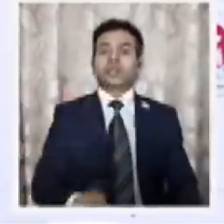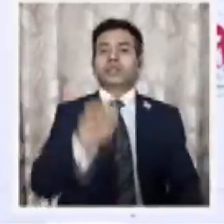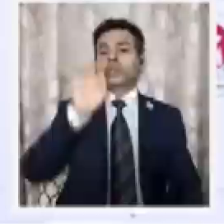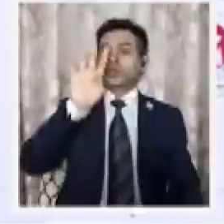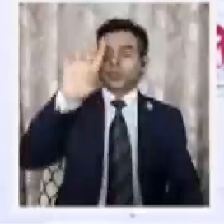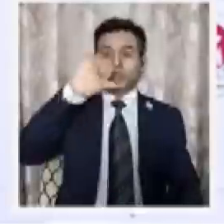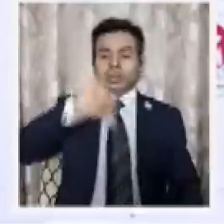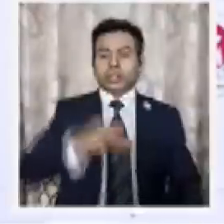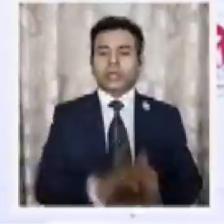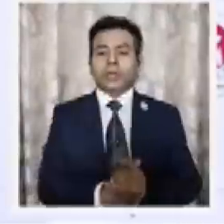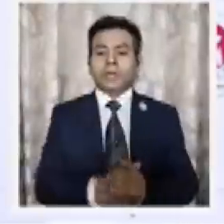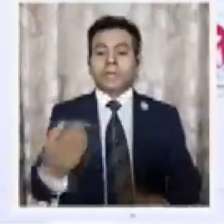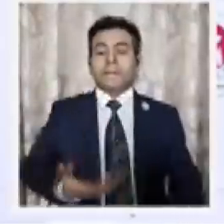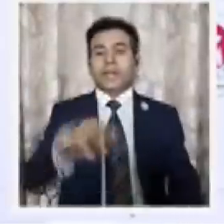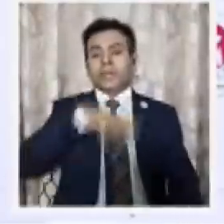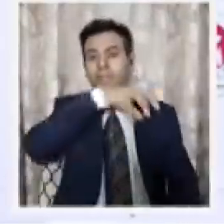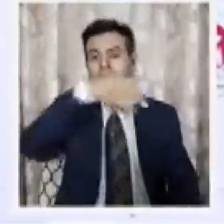আইসিইউ শয্যা 149টি,